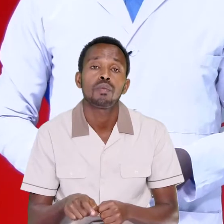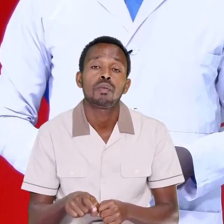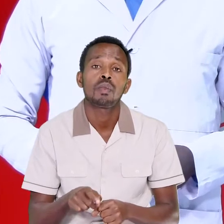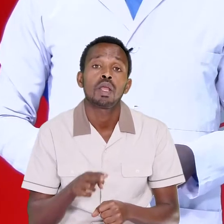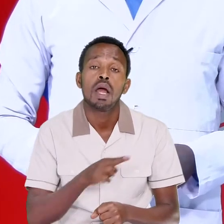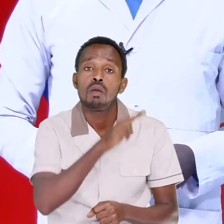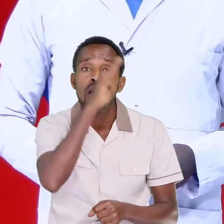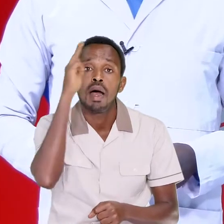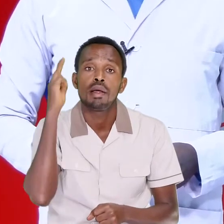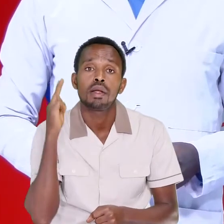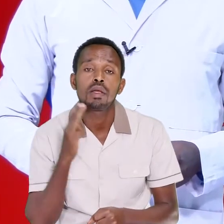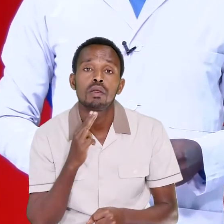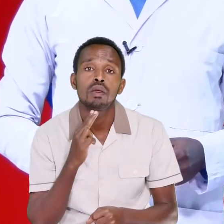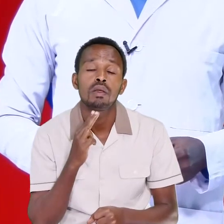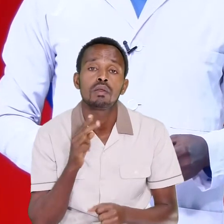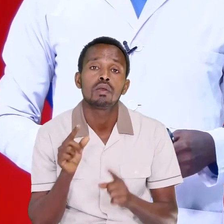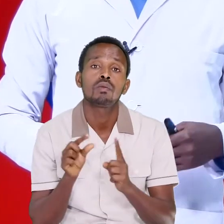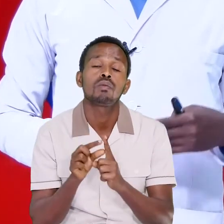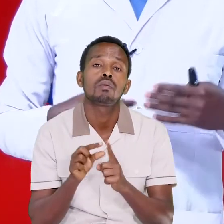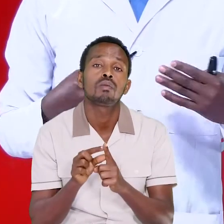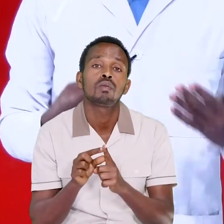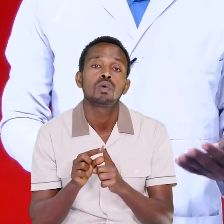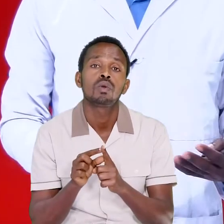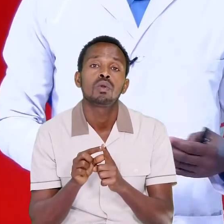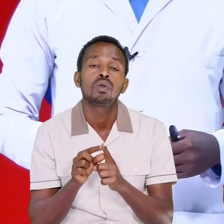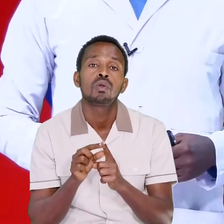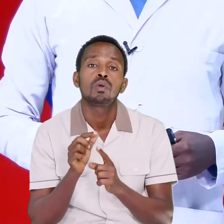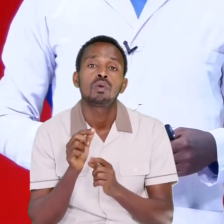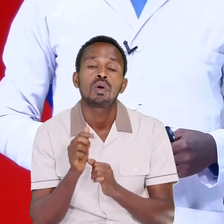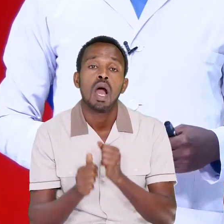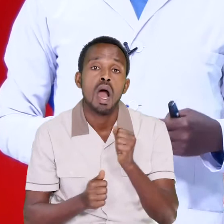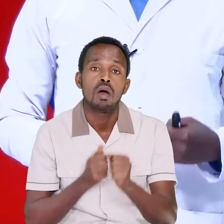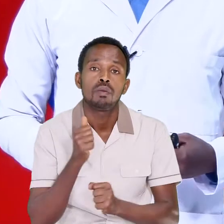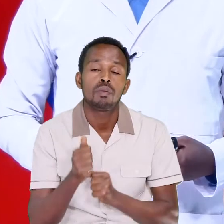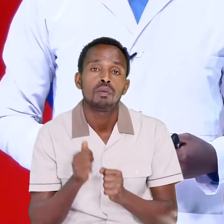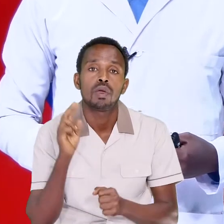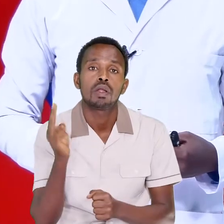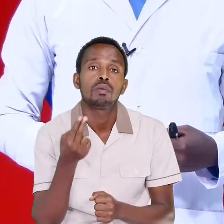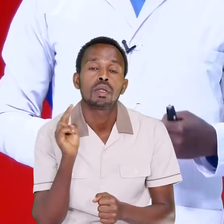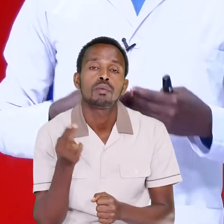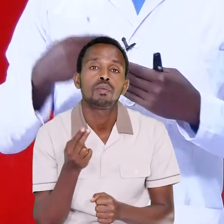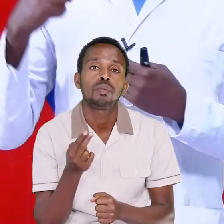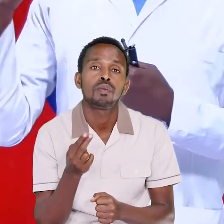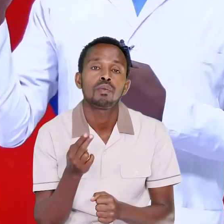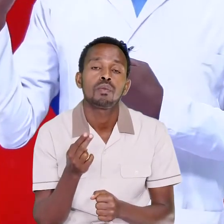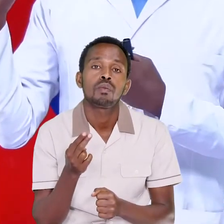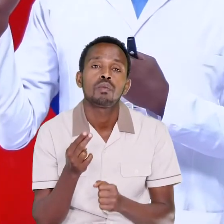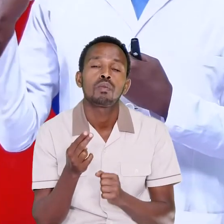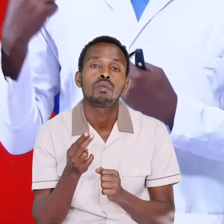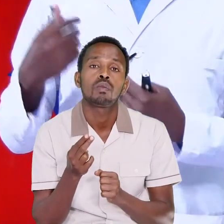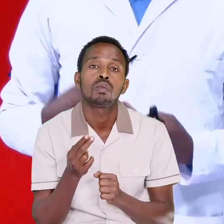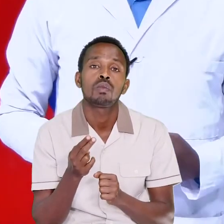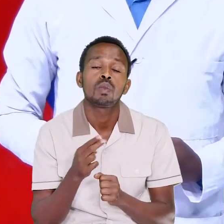Harargeetti jecha kaachuu jedhu yoo fayyadamne, gadi buunee